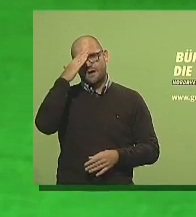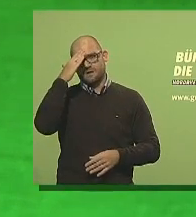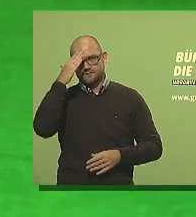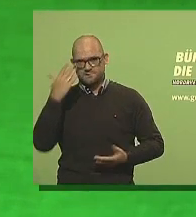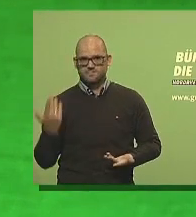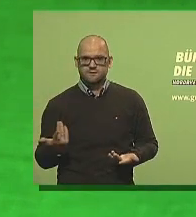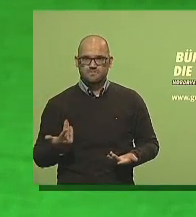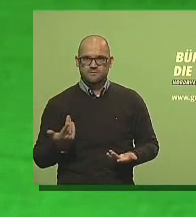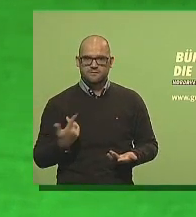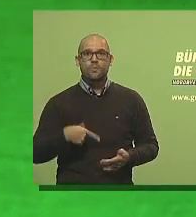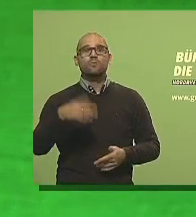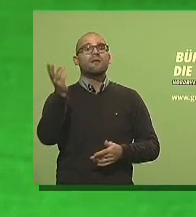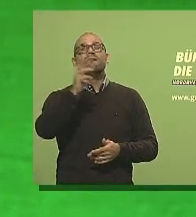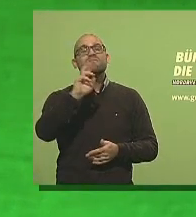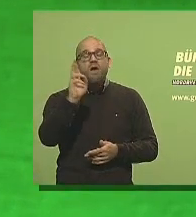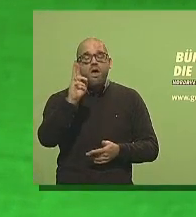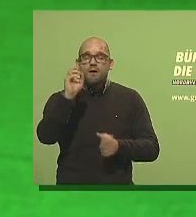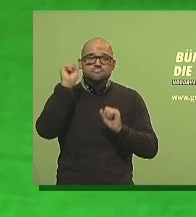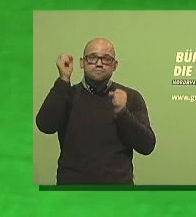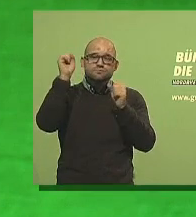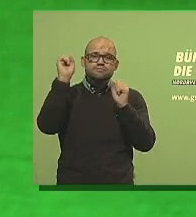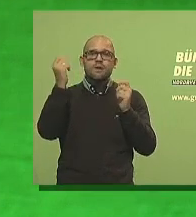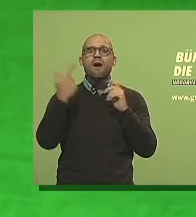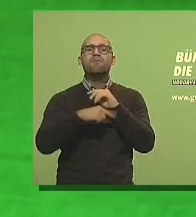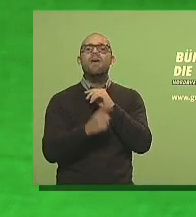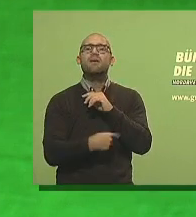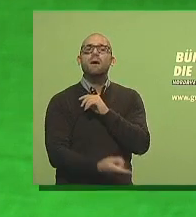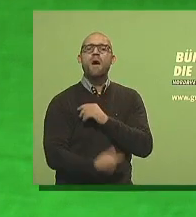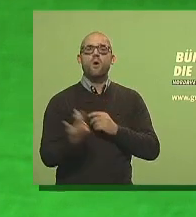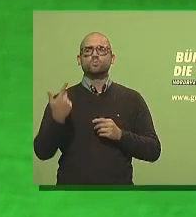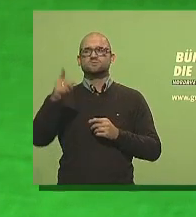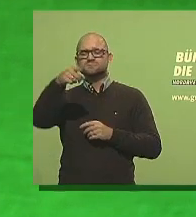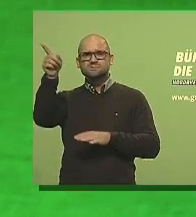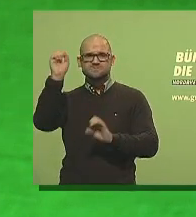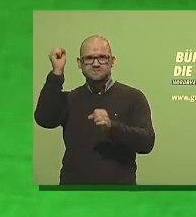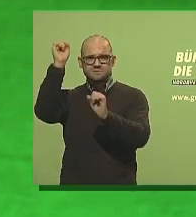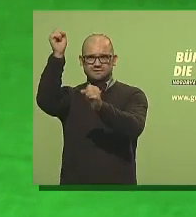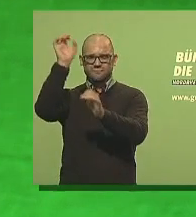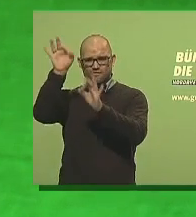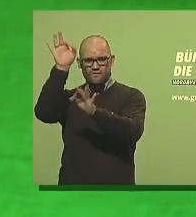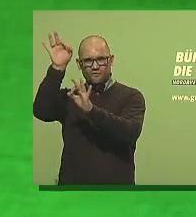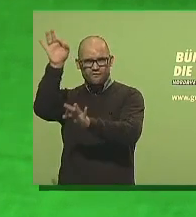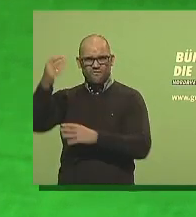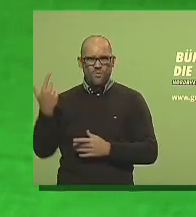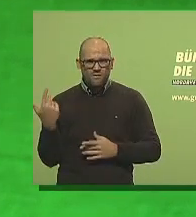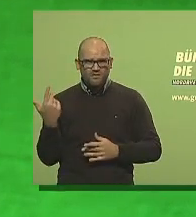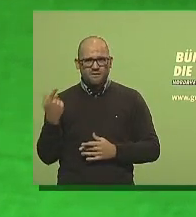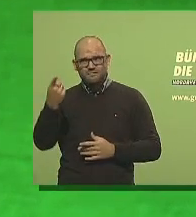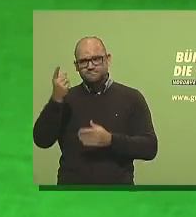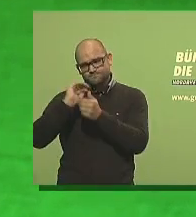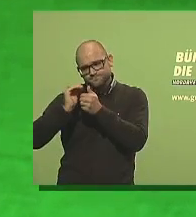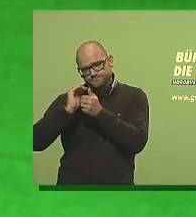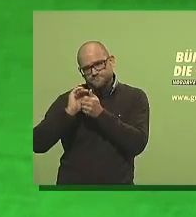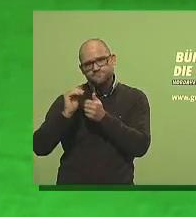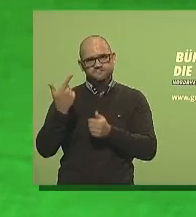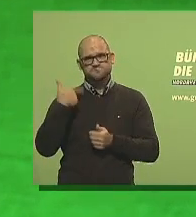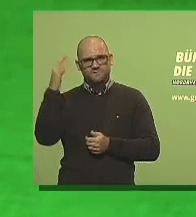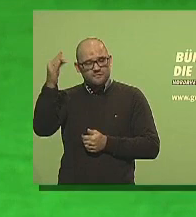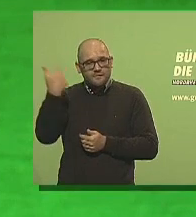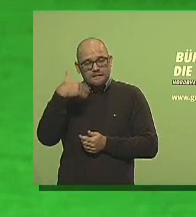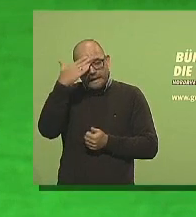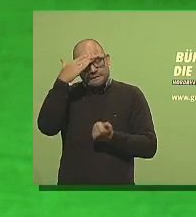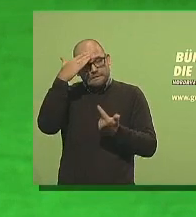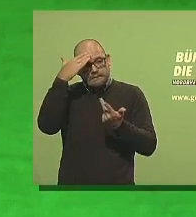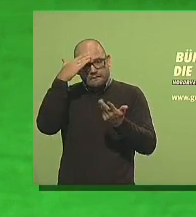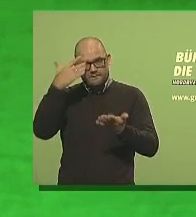die Mopsfledermaus sorgt, die berühmte, weil er sie noch seinen Kindern und Enkeln zeigen will. Und weil wir mit dem Flüchtling reden, der